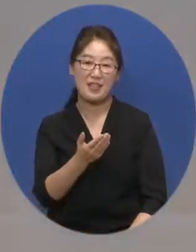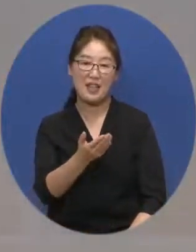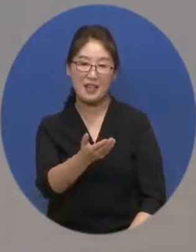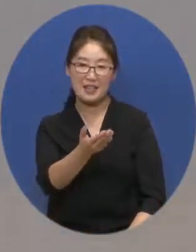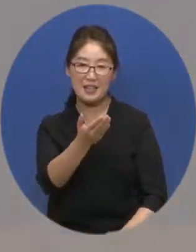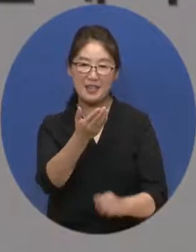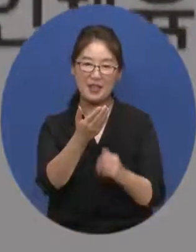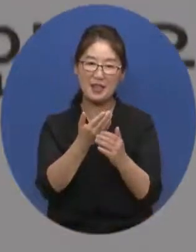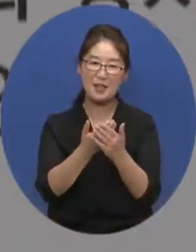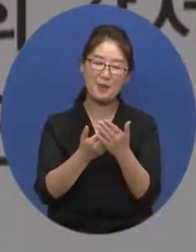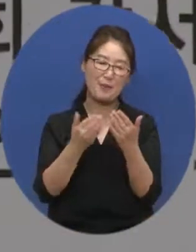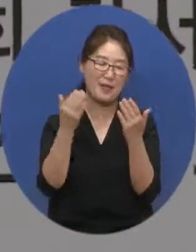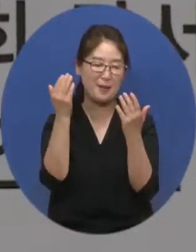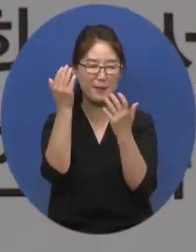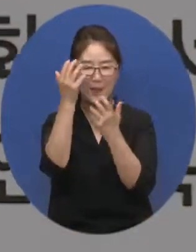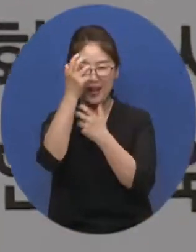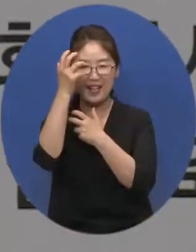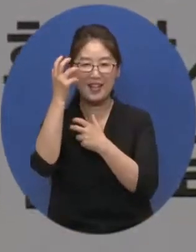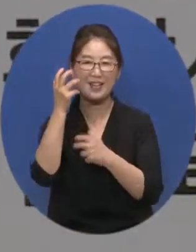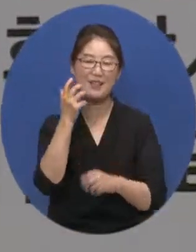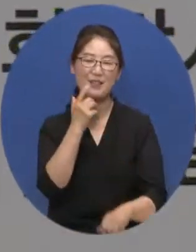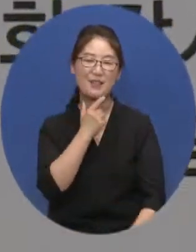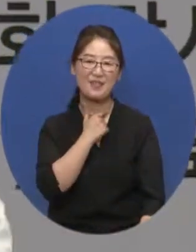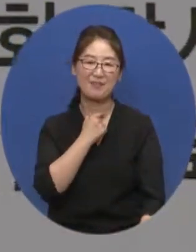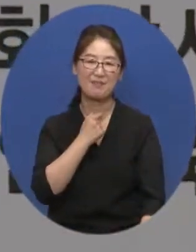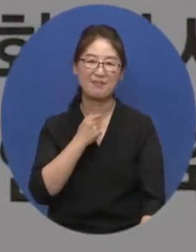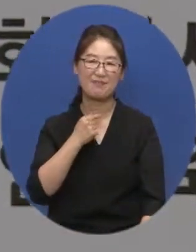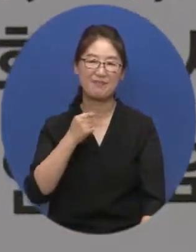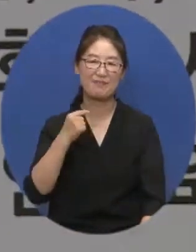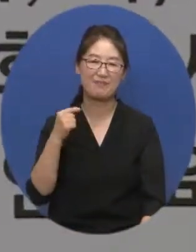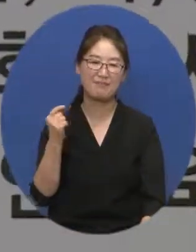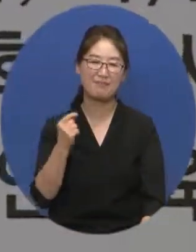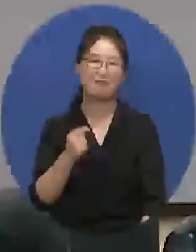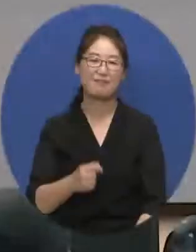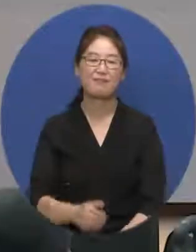영원히 취하고 싶어.